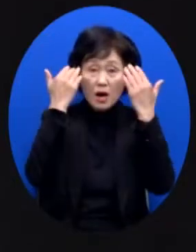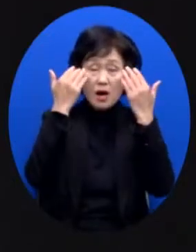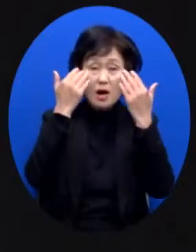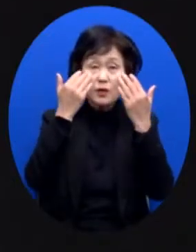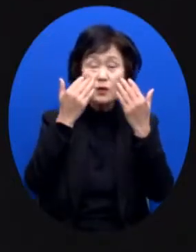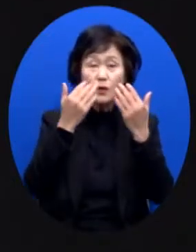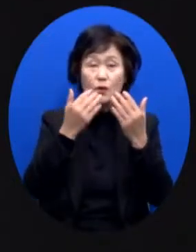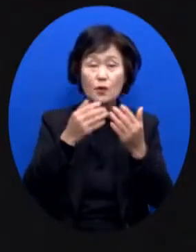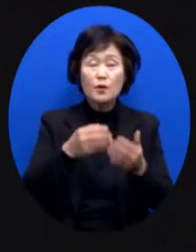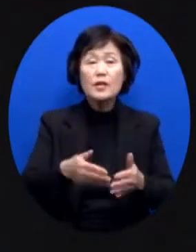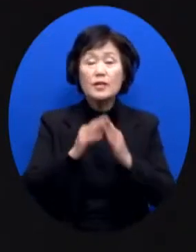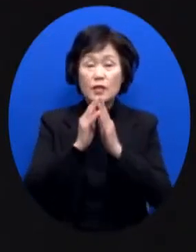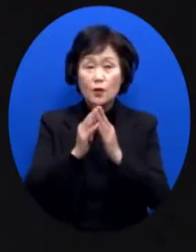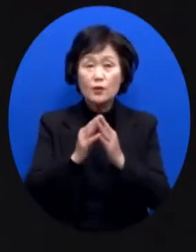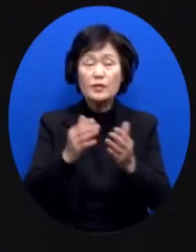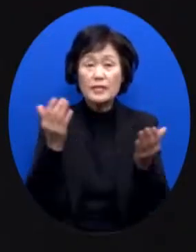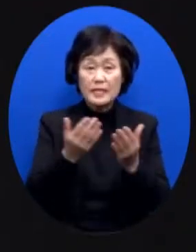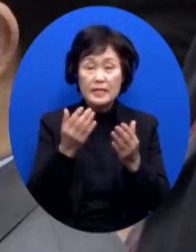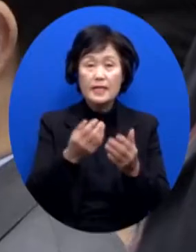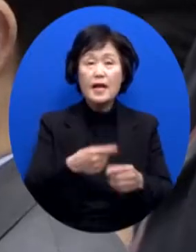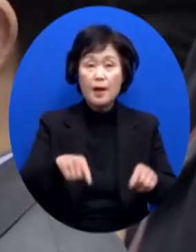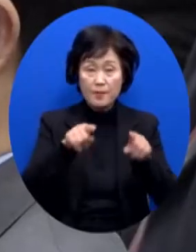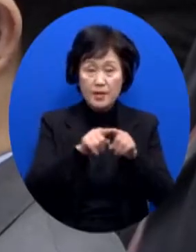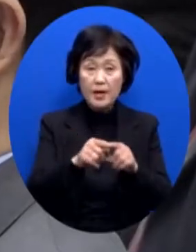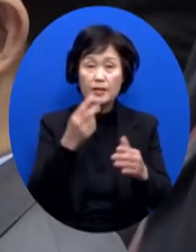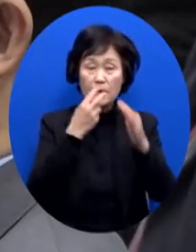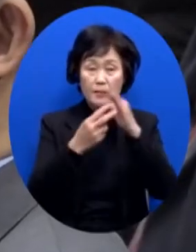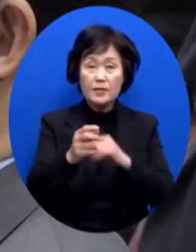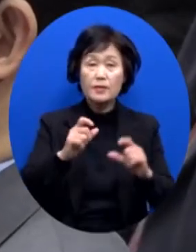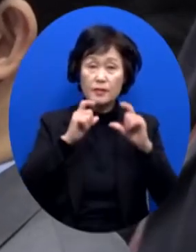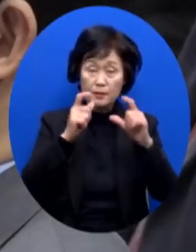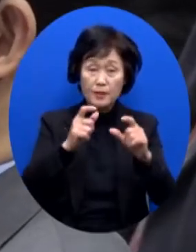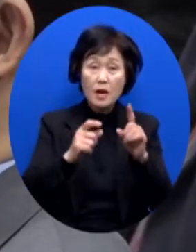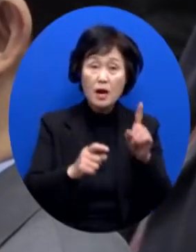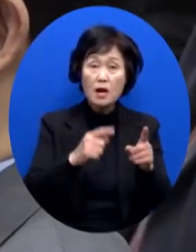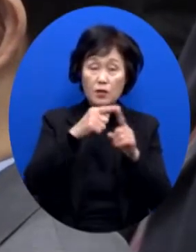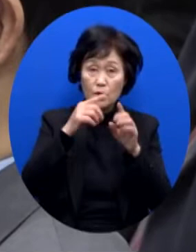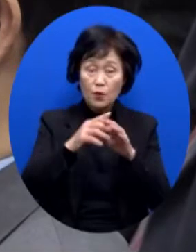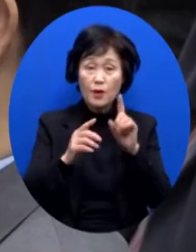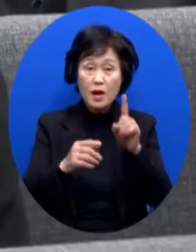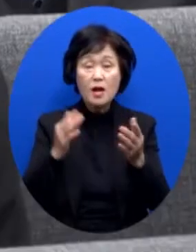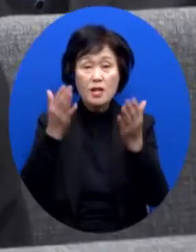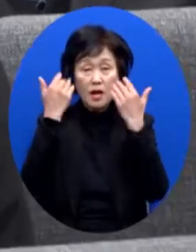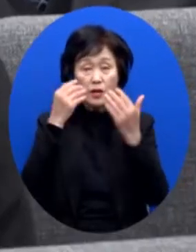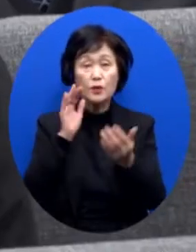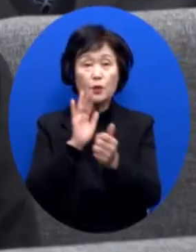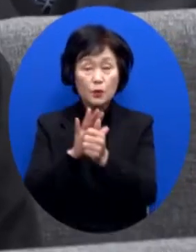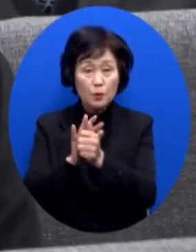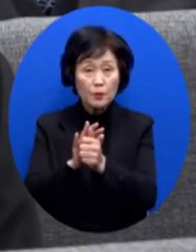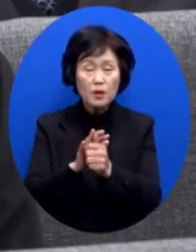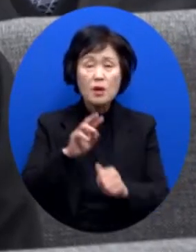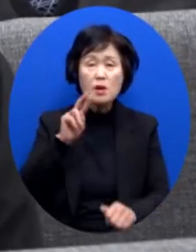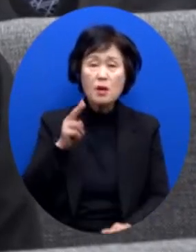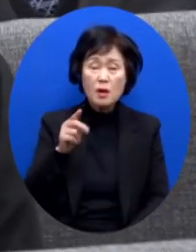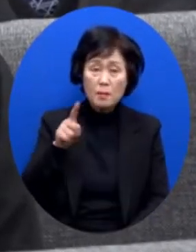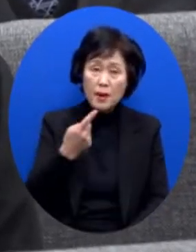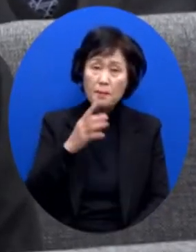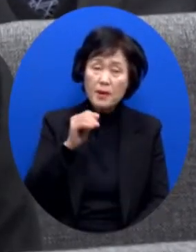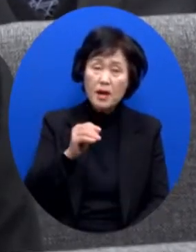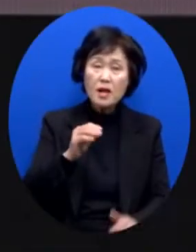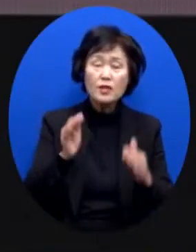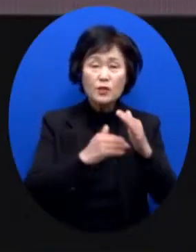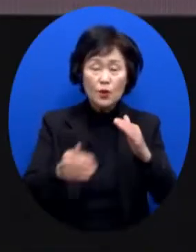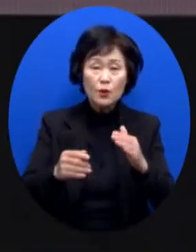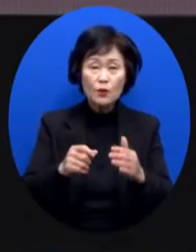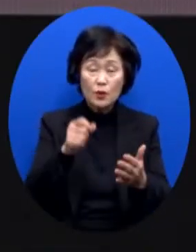연 대학의 따는 기전을 선포했습니다 1 교회의 1 학교 유치원 한국교회에 100만 성도 서명운동